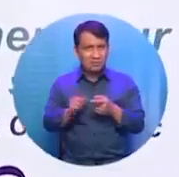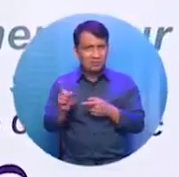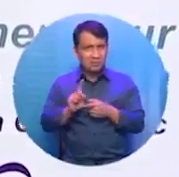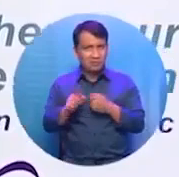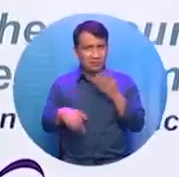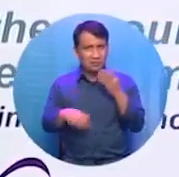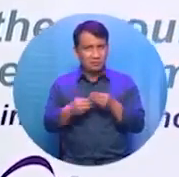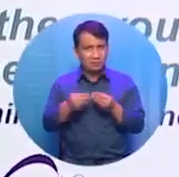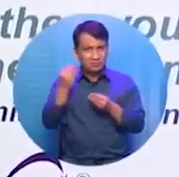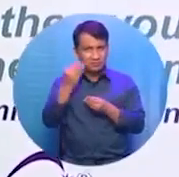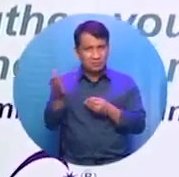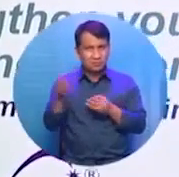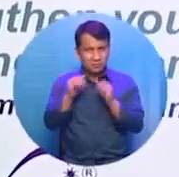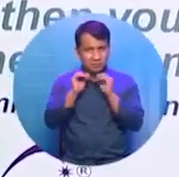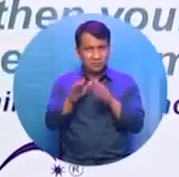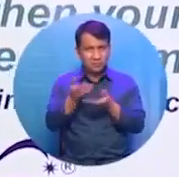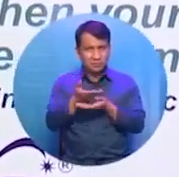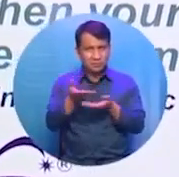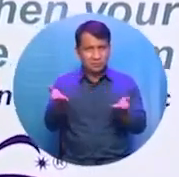magkaroon ng grasya.